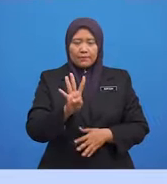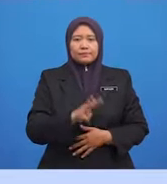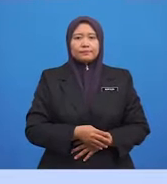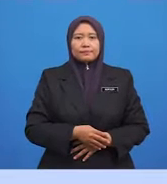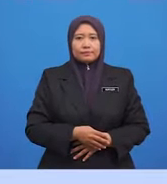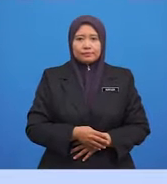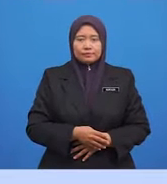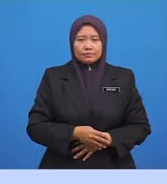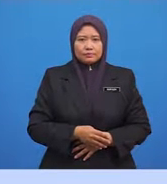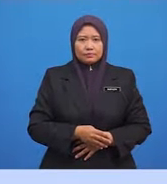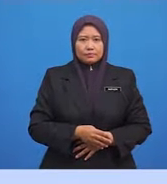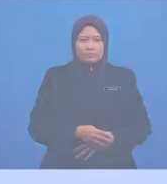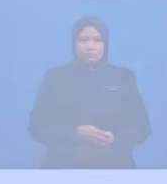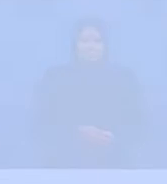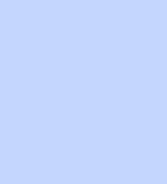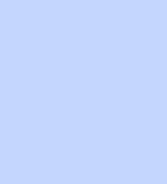Wah, hebatnya kamu.